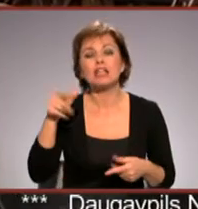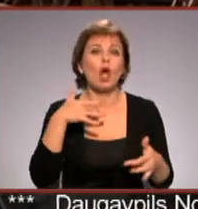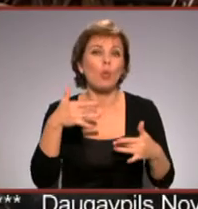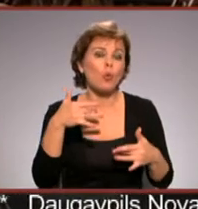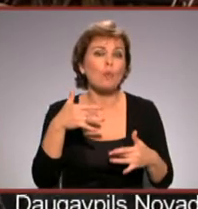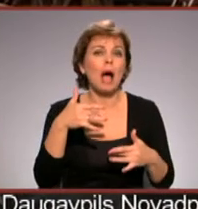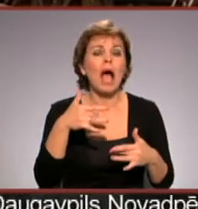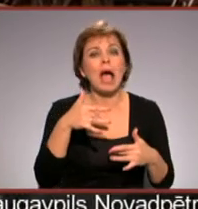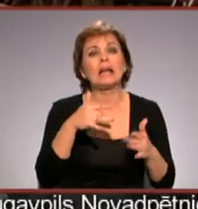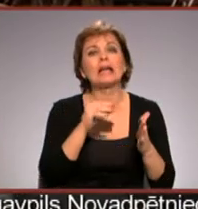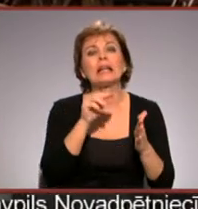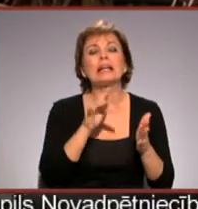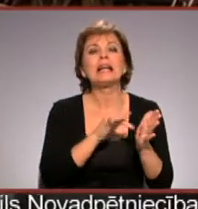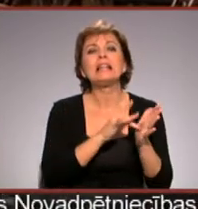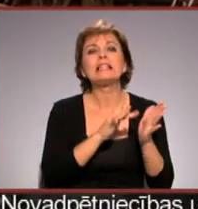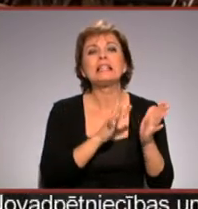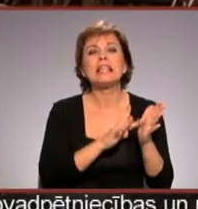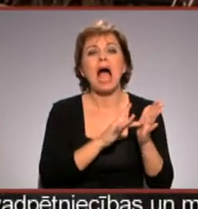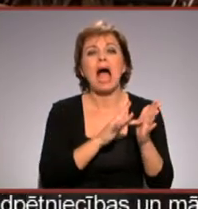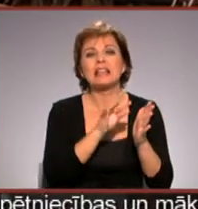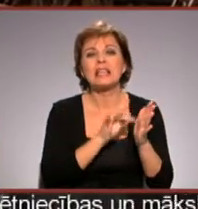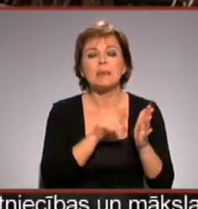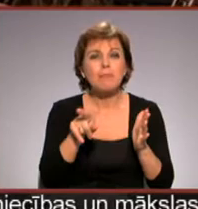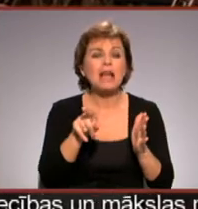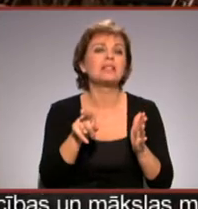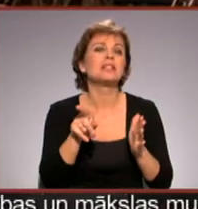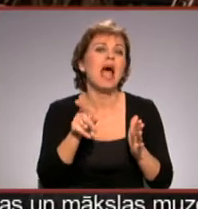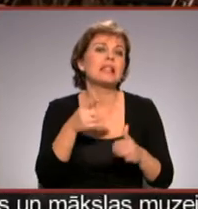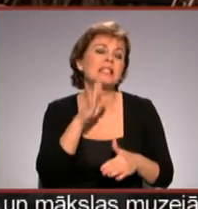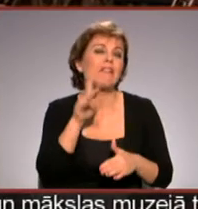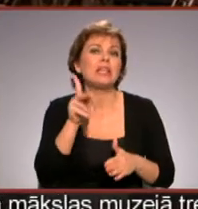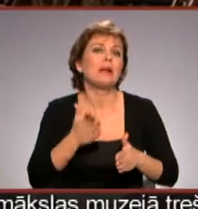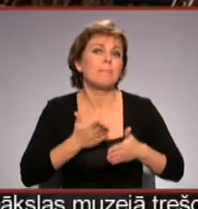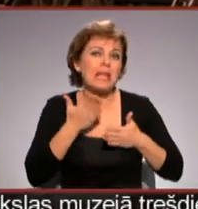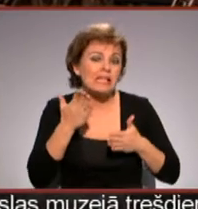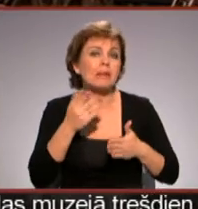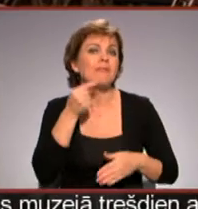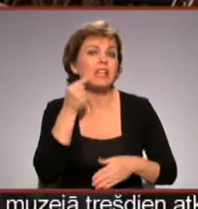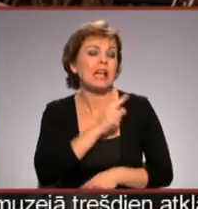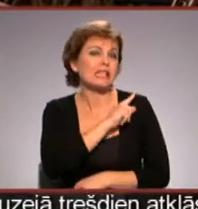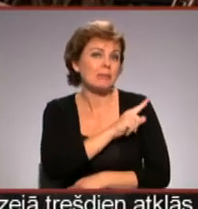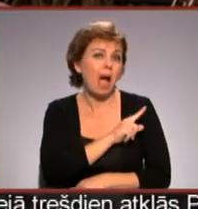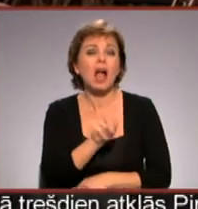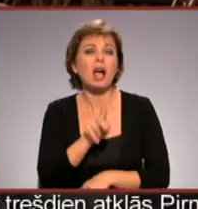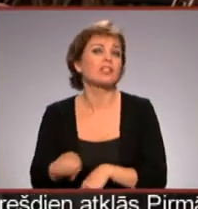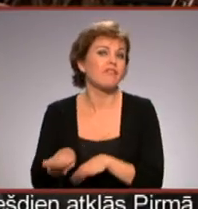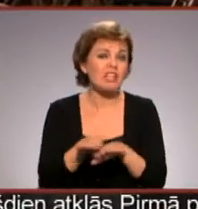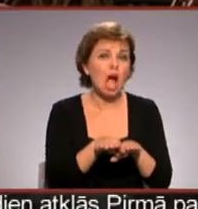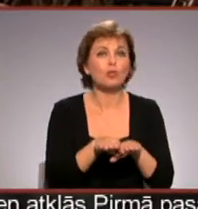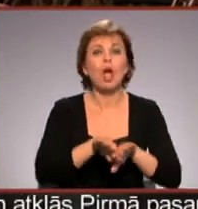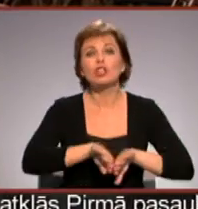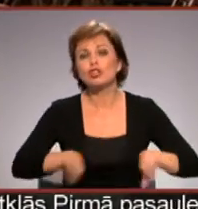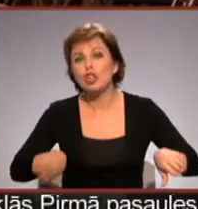kristietības ieviešanu, bet galvenais te ir stāsts par mīlestību un spēku. Sieviete ir mīlestība, vīrietis spēks. Kas viņus vieno, kas šķir,